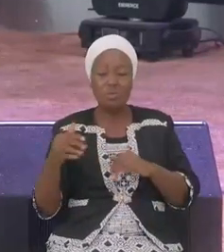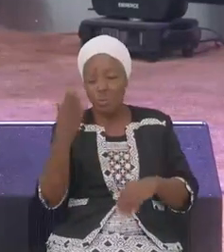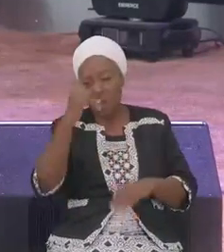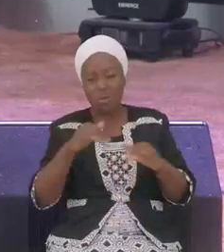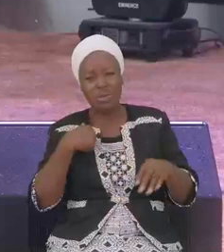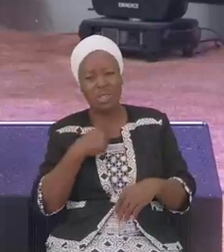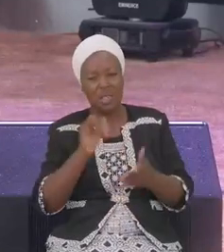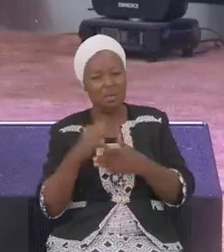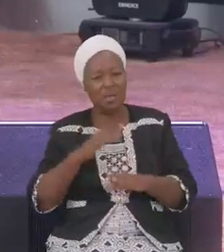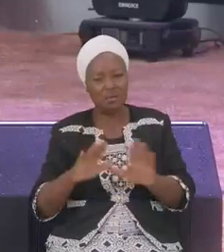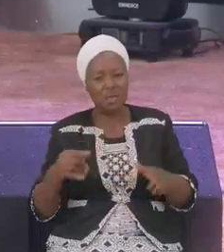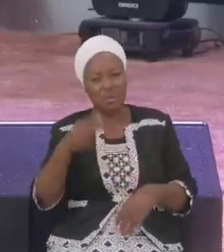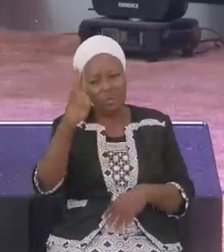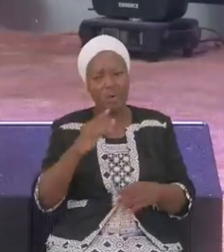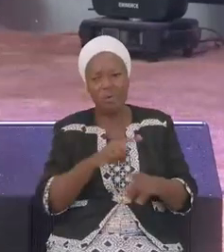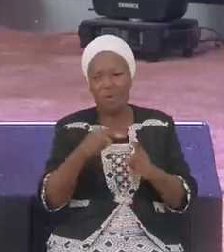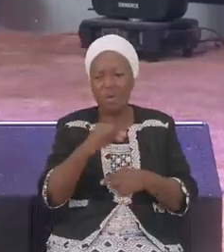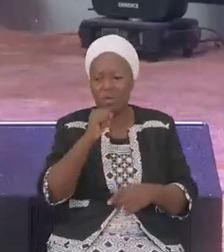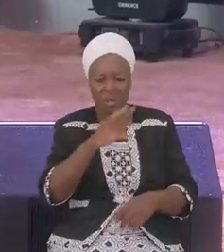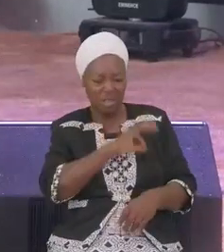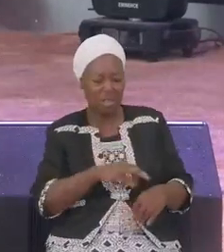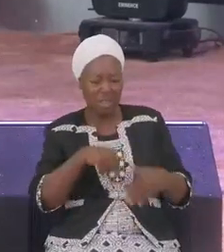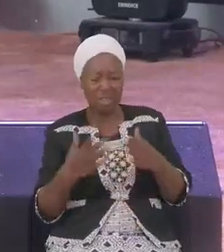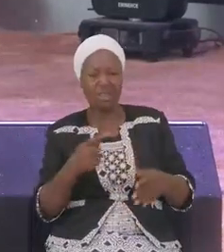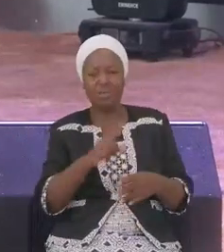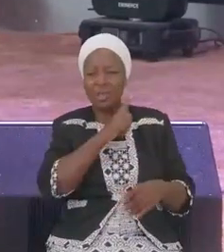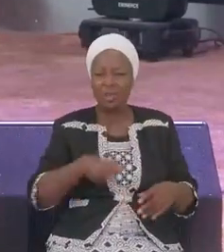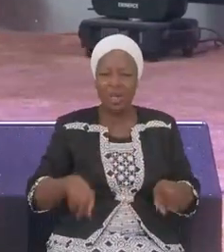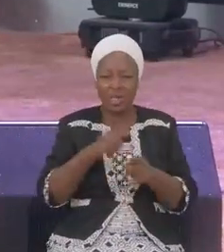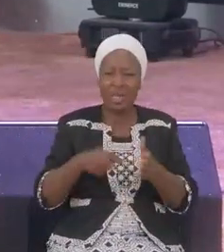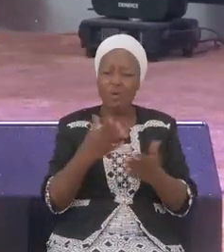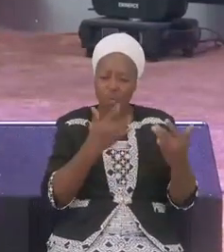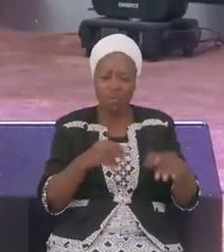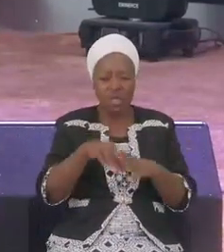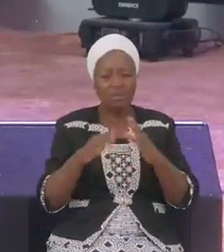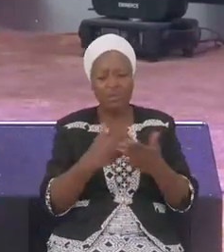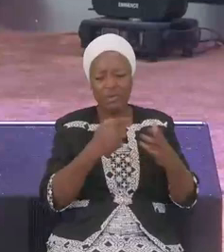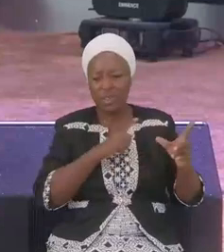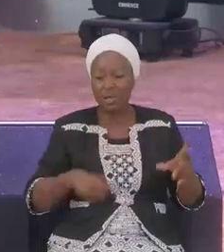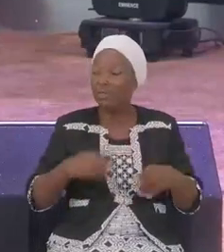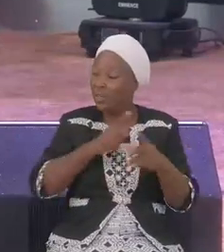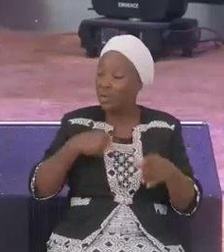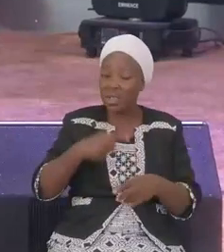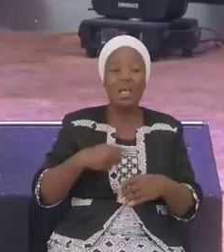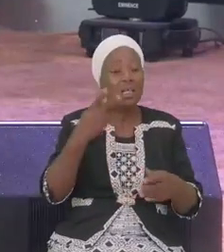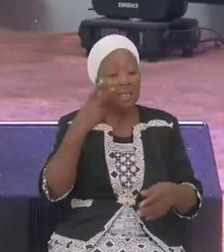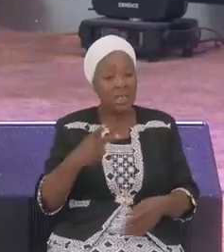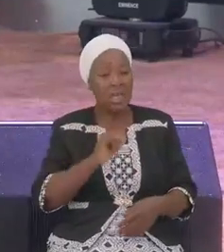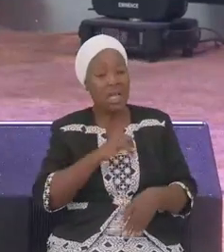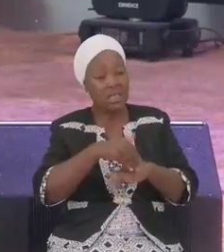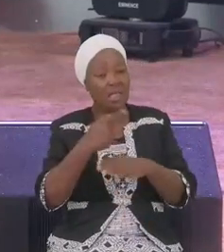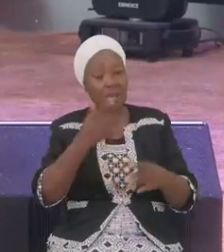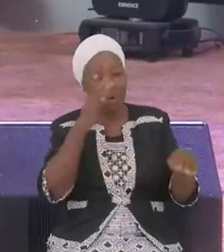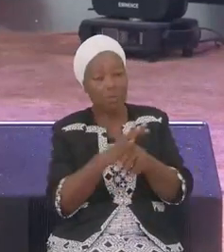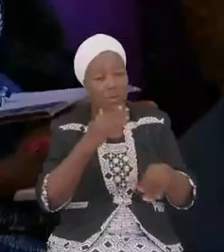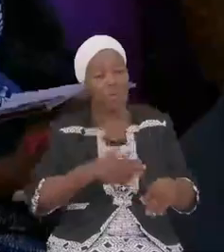On n'obéit pas au Seigneur, on s'intéresse à d'autres choses, on court par-ci, par-là, on ne s'intéresse pas à rester devant le Seigneur. Mais le Seigneur a dit, et voici, j'enverrai sur